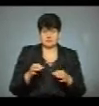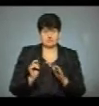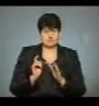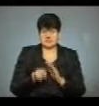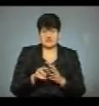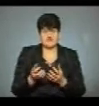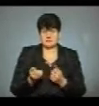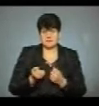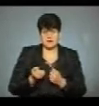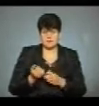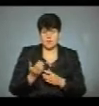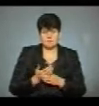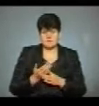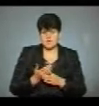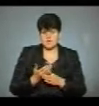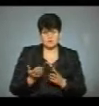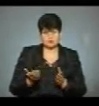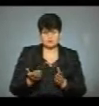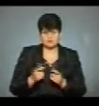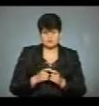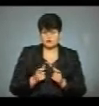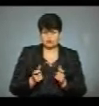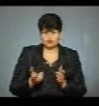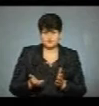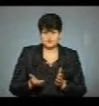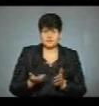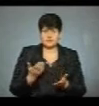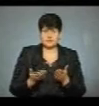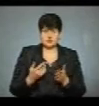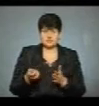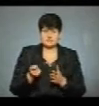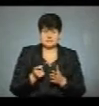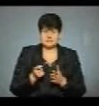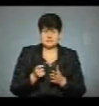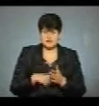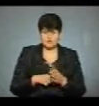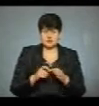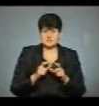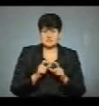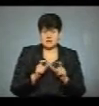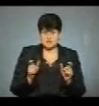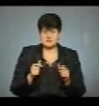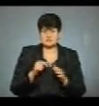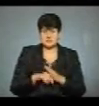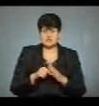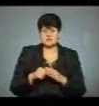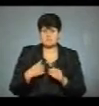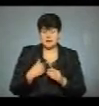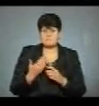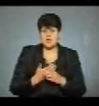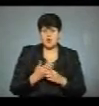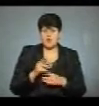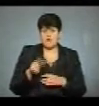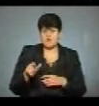не візьме по пільговому квитку. А якщо закриють автобусну станцію, ну тоді, значить, ми пільговики